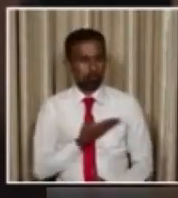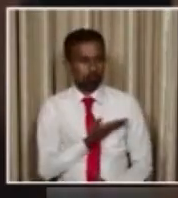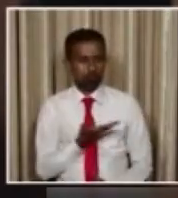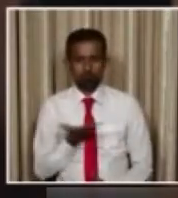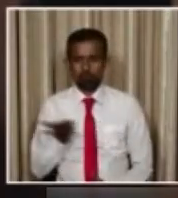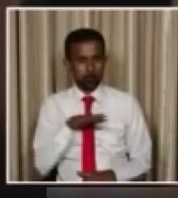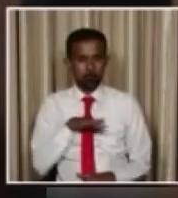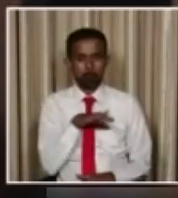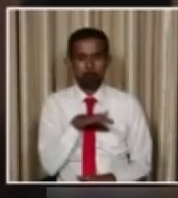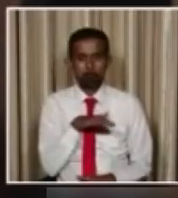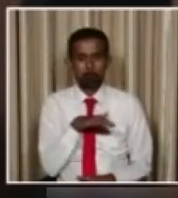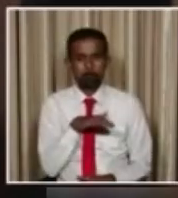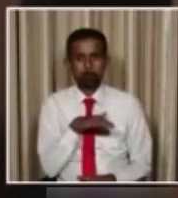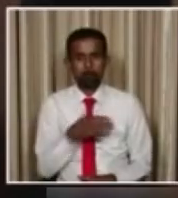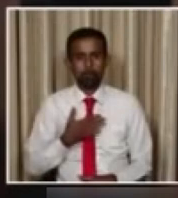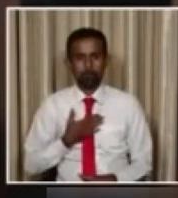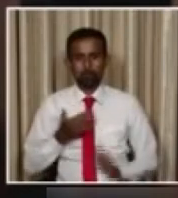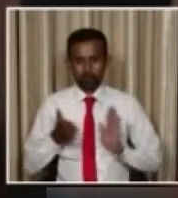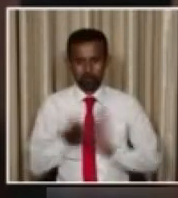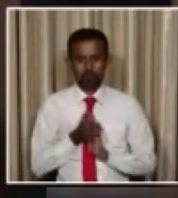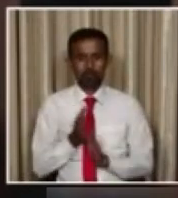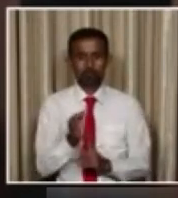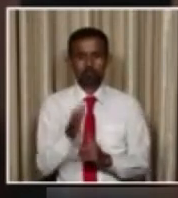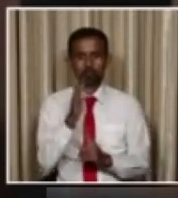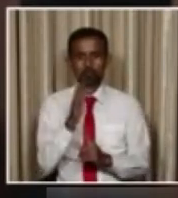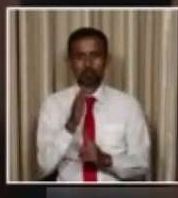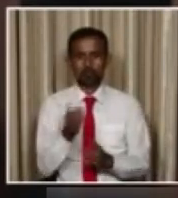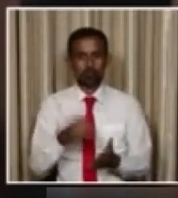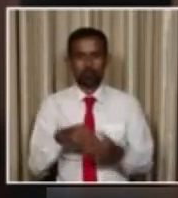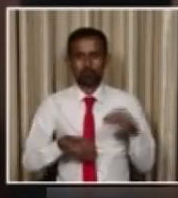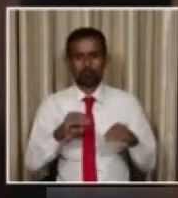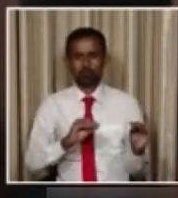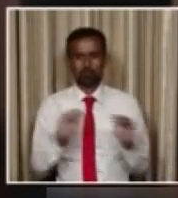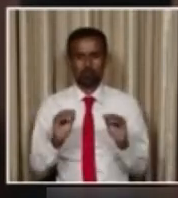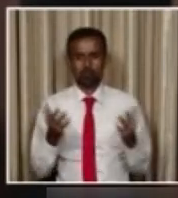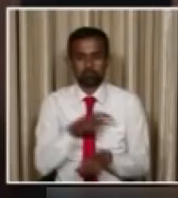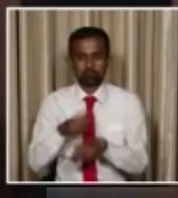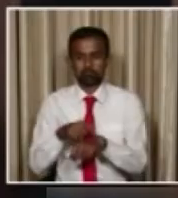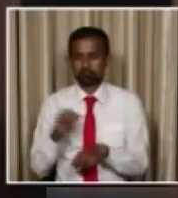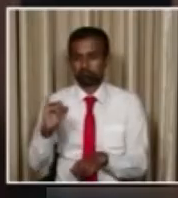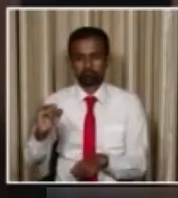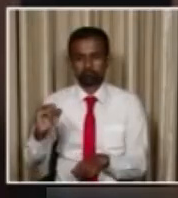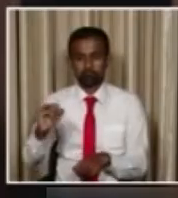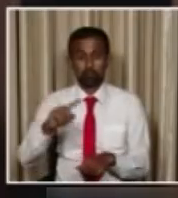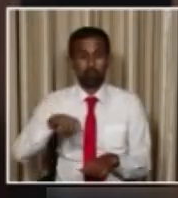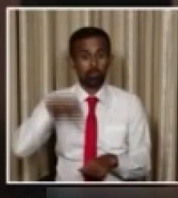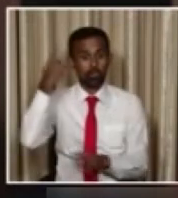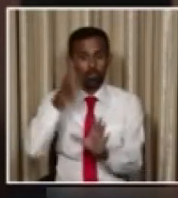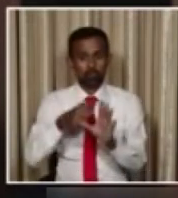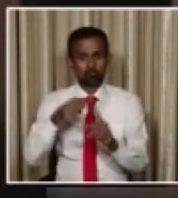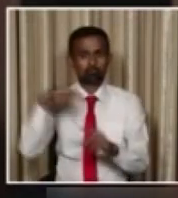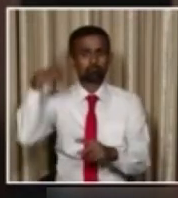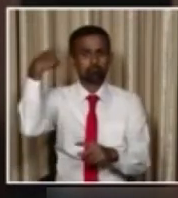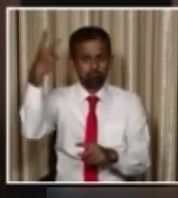කොල්ලොන්ගේ වාසනාවයි මේ අපේ අපිත් එක්ක ඉන්නකොට දැන් ජනාධිපතිතුමාට ආයේ ඡන්දකල් දාන්න ඕන නැහැ. කලින් තියාගන්න ඕන අපි. ලබන අවුරුද්දේ ඊළඟ අවුරුද්දේ